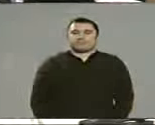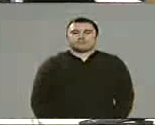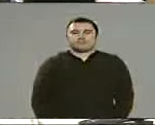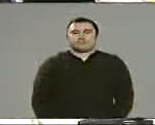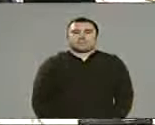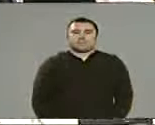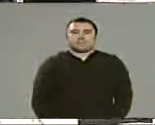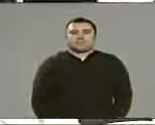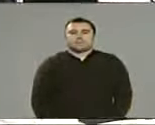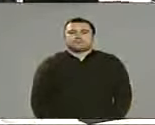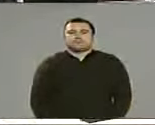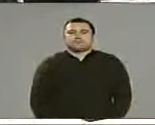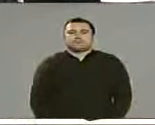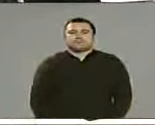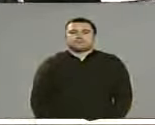Peer.